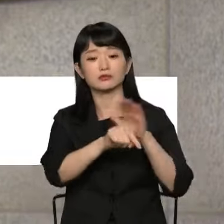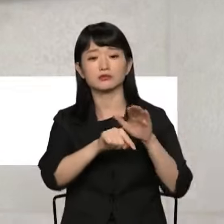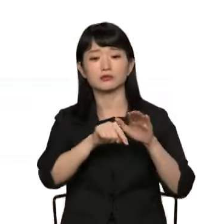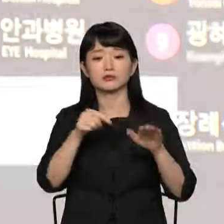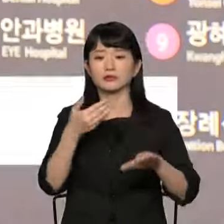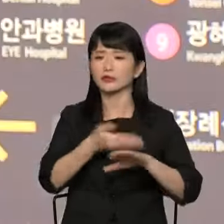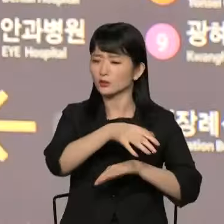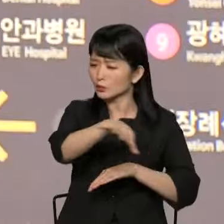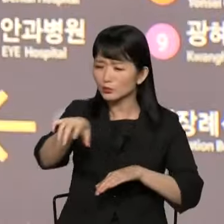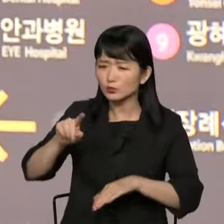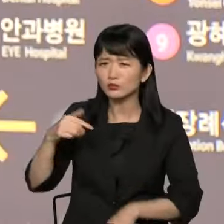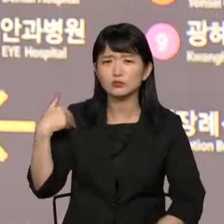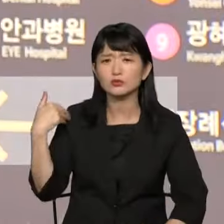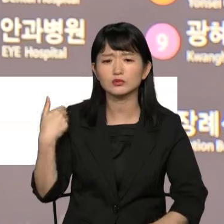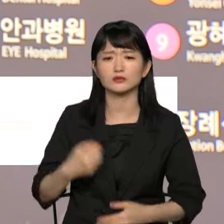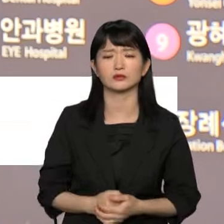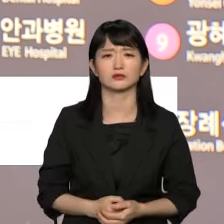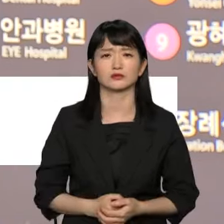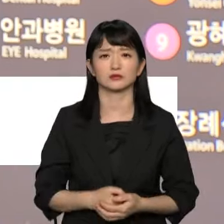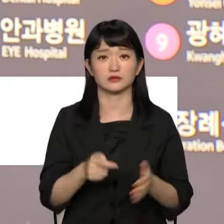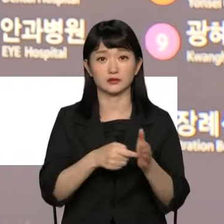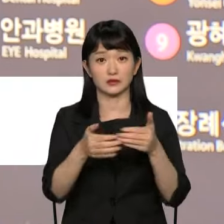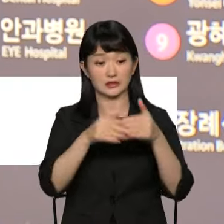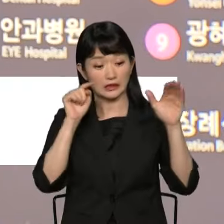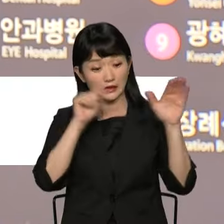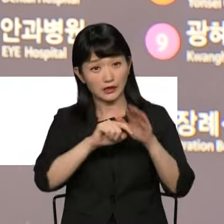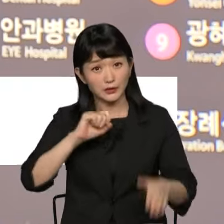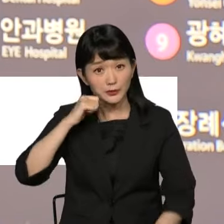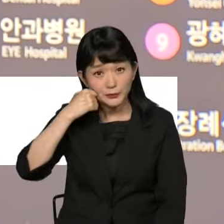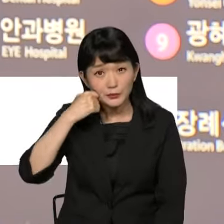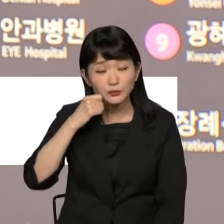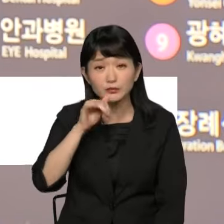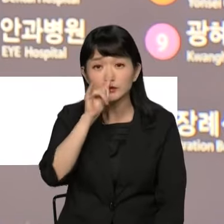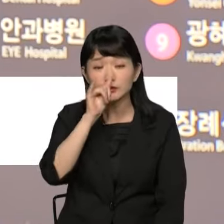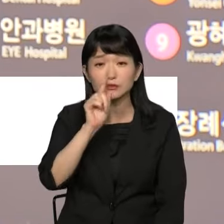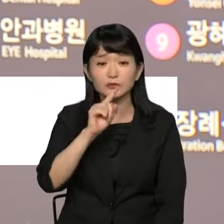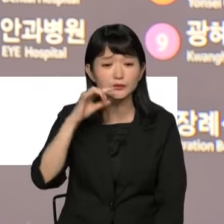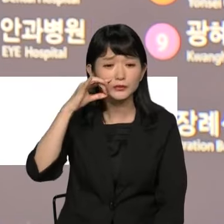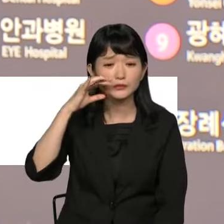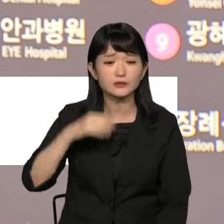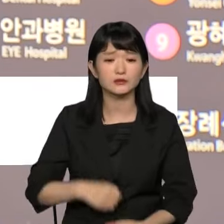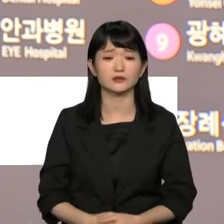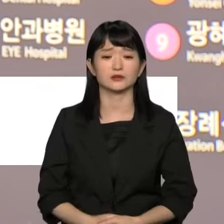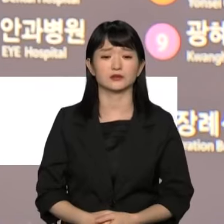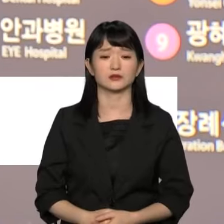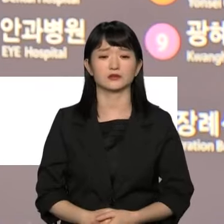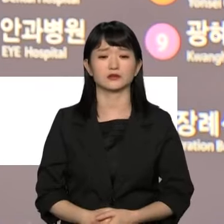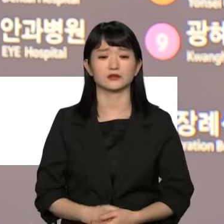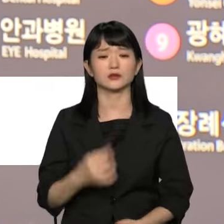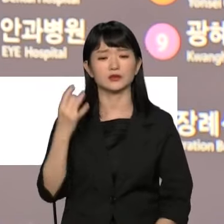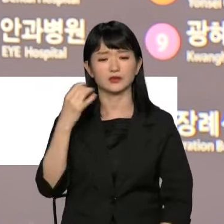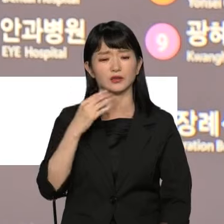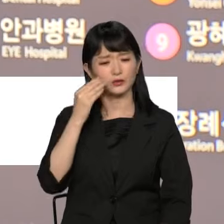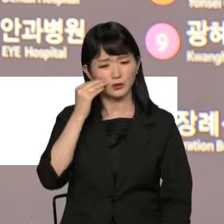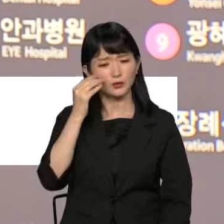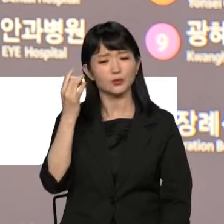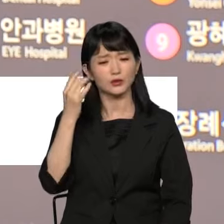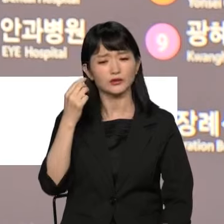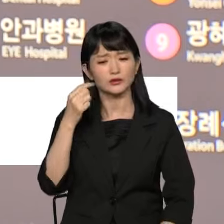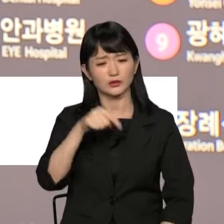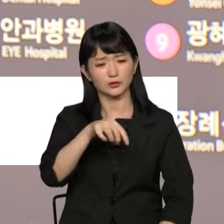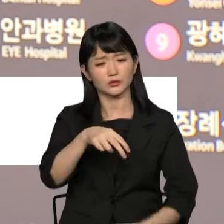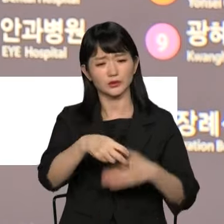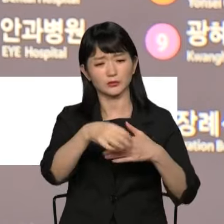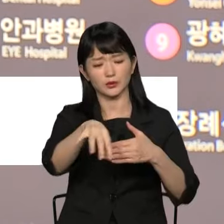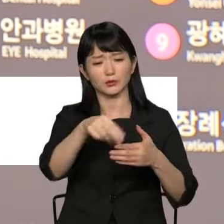모르겠는데. 응급실 찾으시는데 어려움 겪지는 않으셨어요? 네, 원래 그분은 방금 아니시던 분인데 며칠 전에